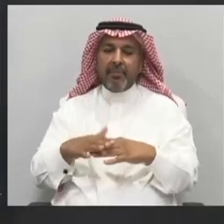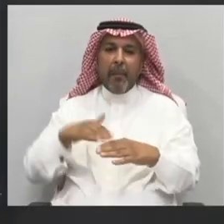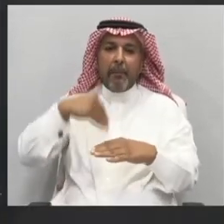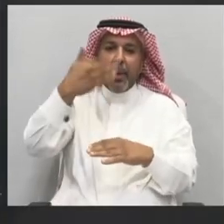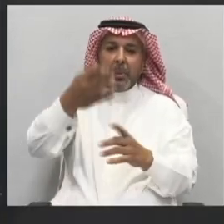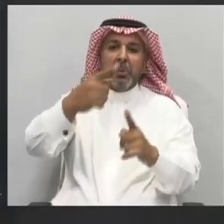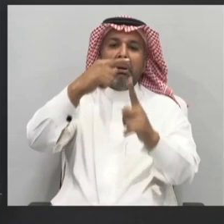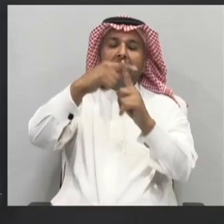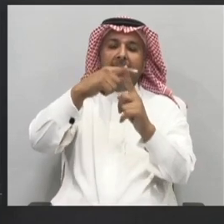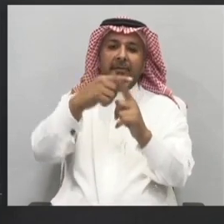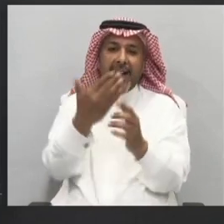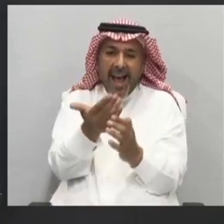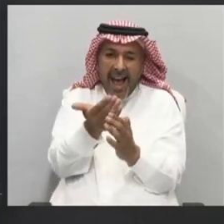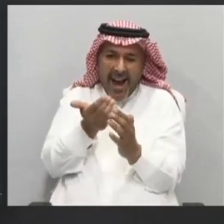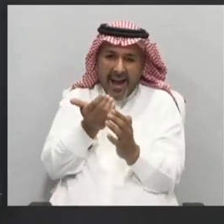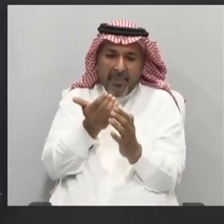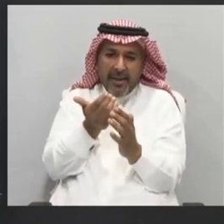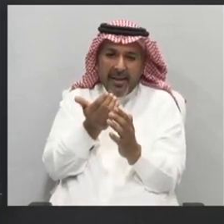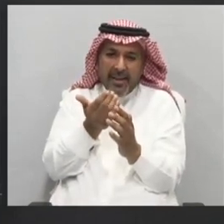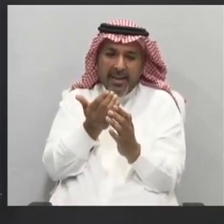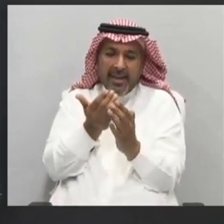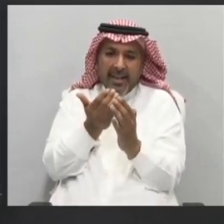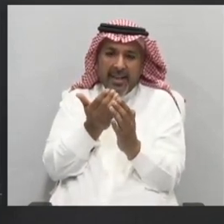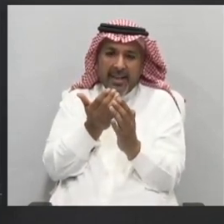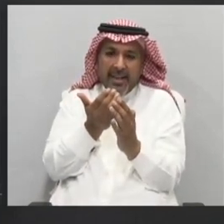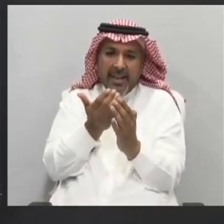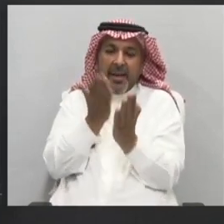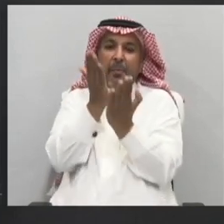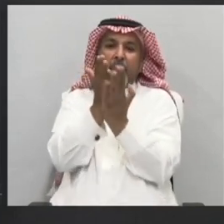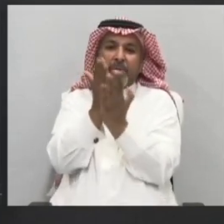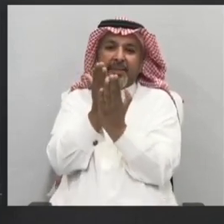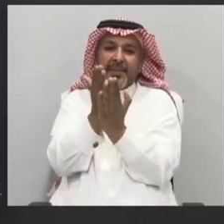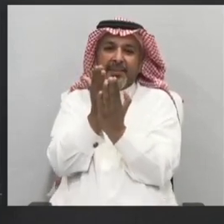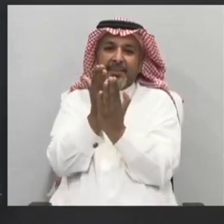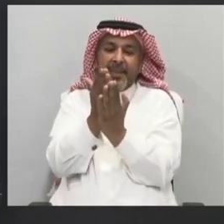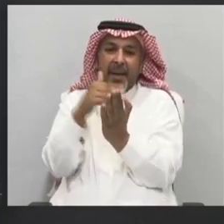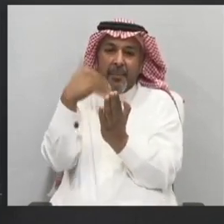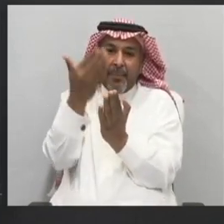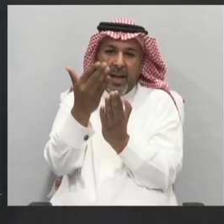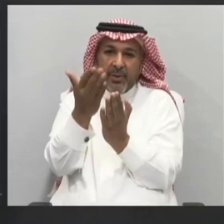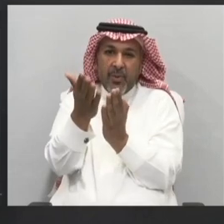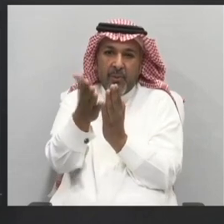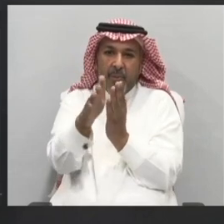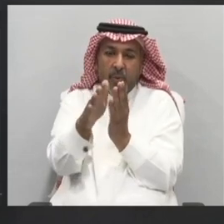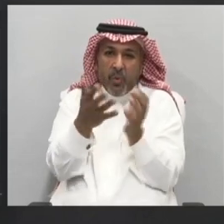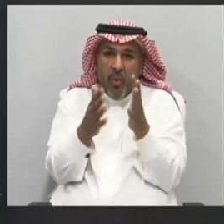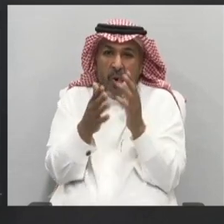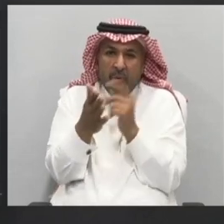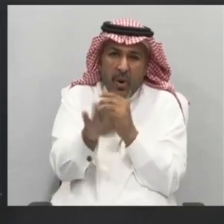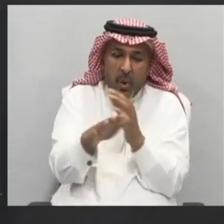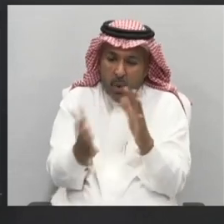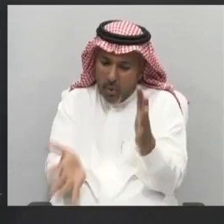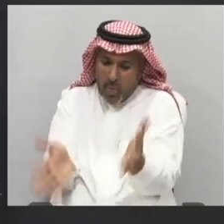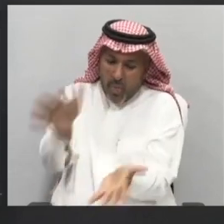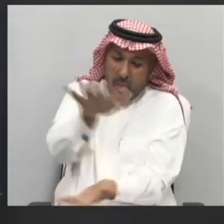النتيجه نجاهم الله ما الدليل في تمام الايه فلما نجاهم يعني استجاب الله دعائهم فلو لم يكن